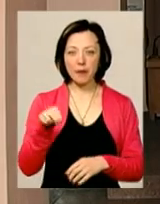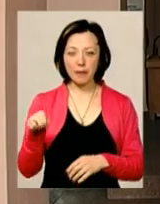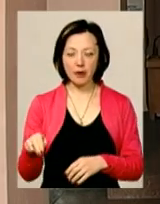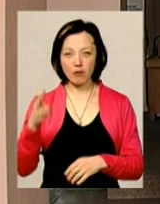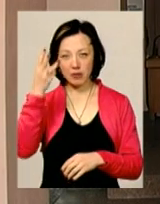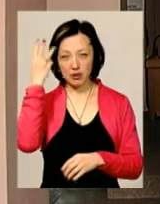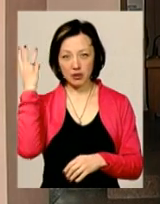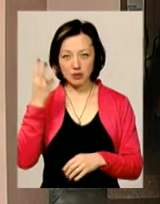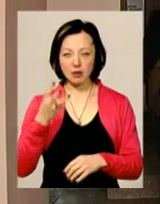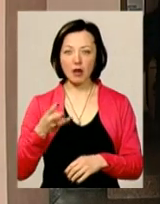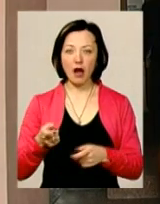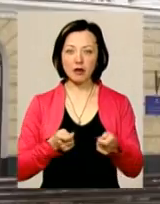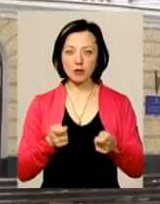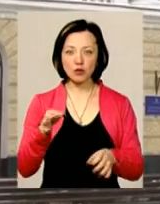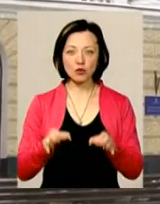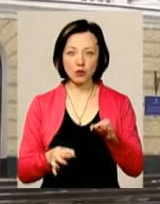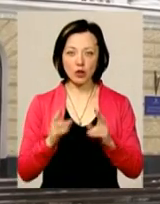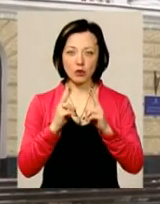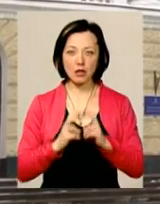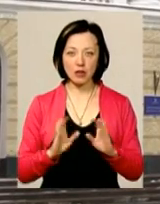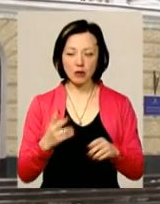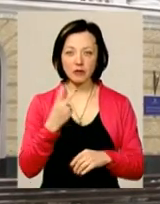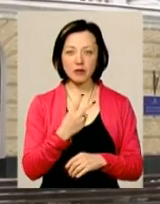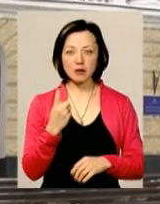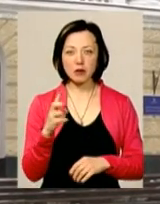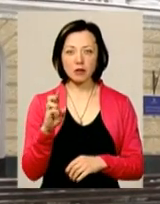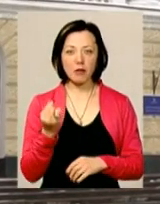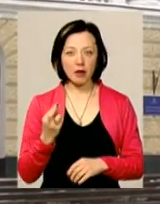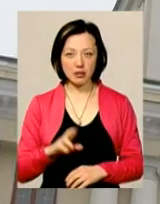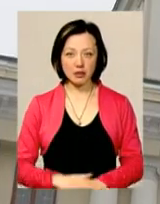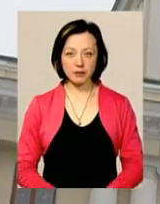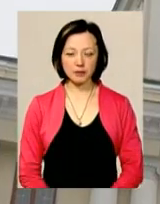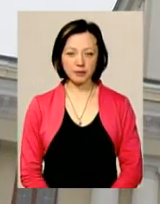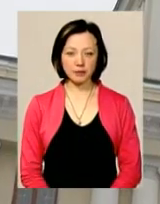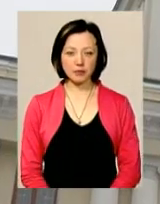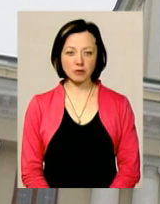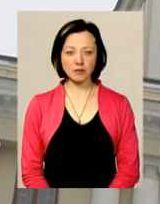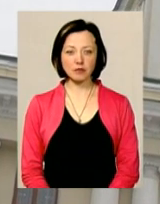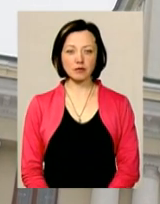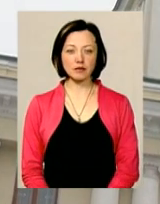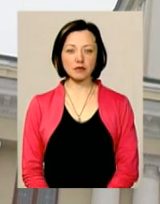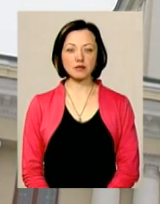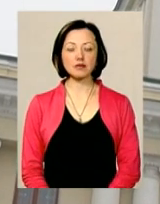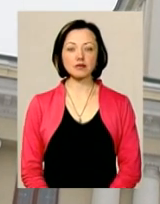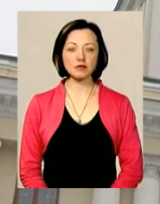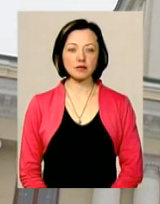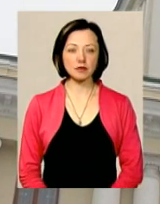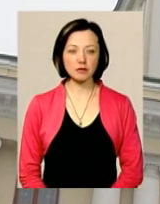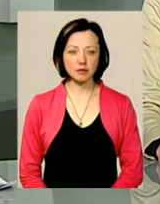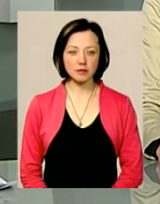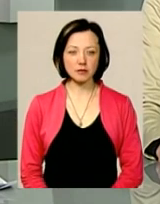у Хмельницькому окружному адмінсуді розглядатимуть 21 березня. Ірина Аріон, Віктор Кривий, новини Поділля, Центр.